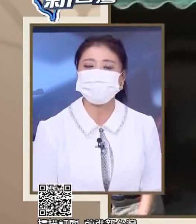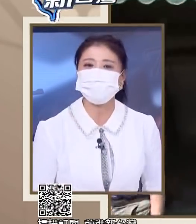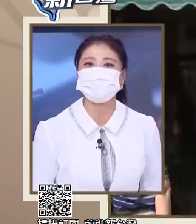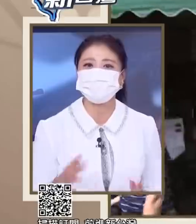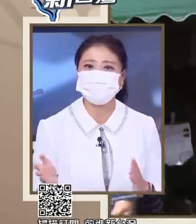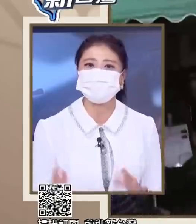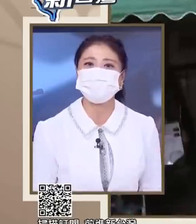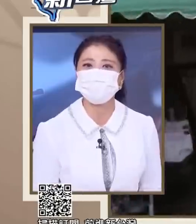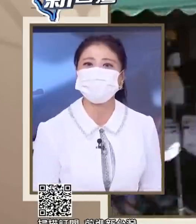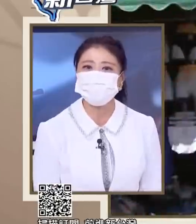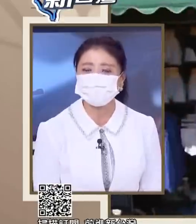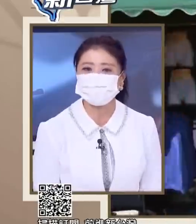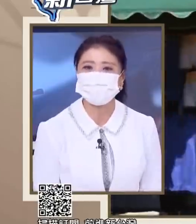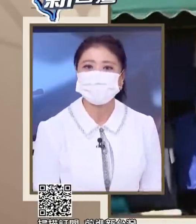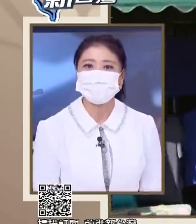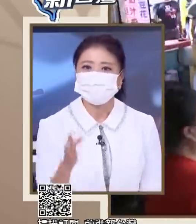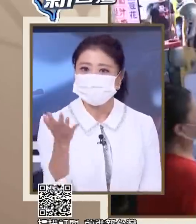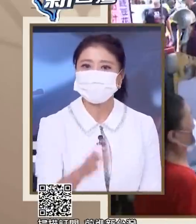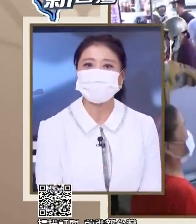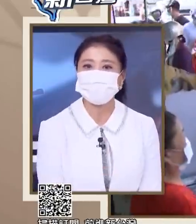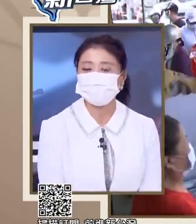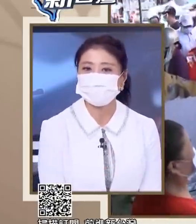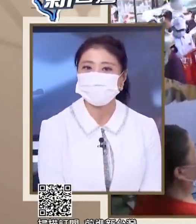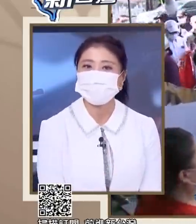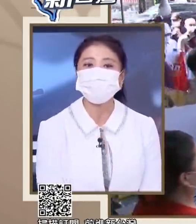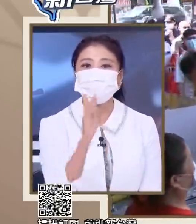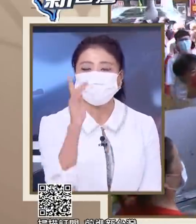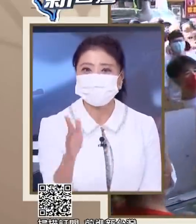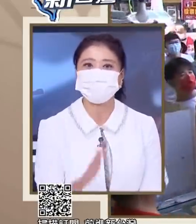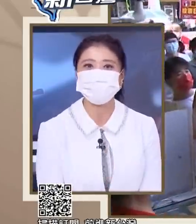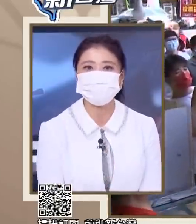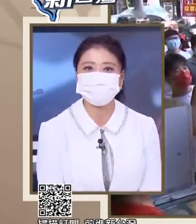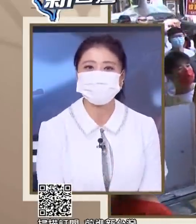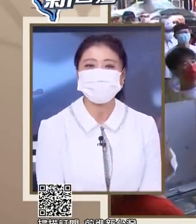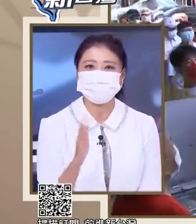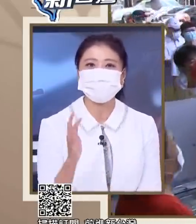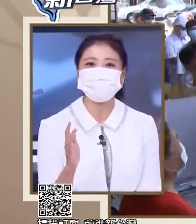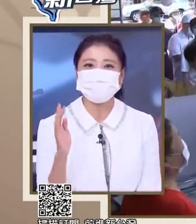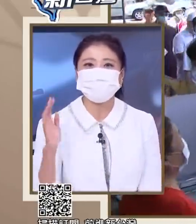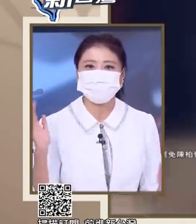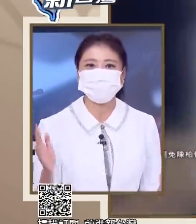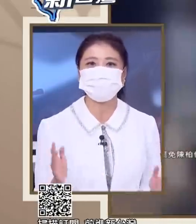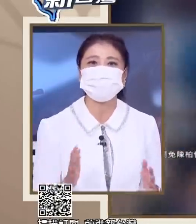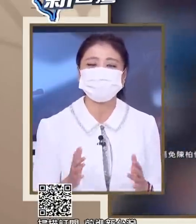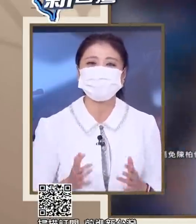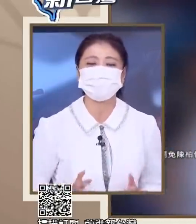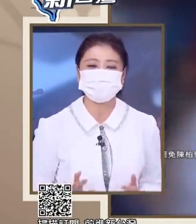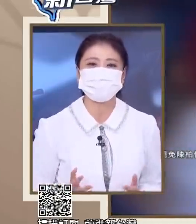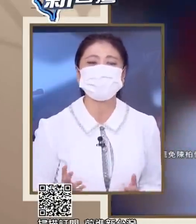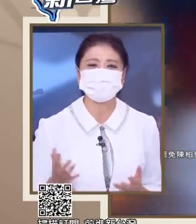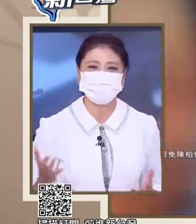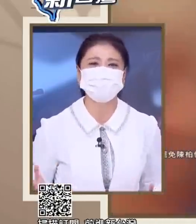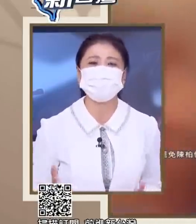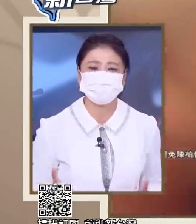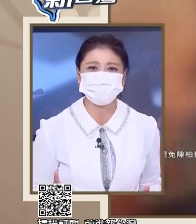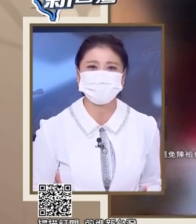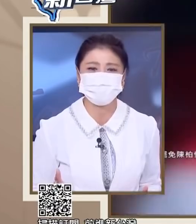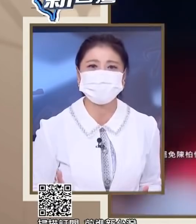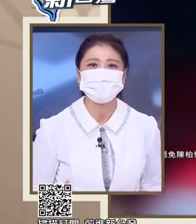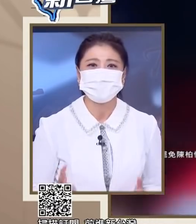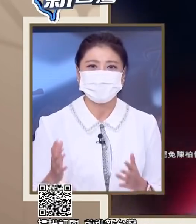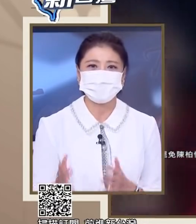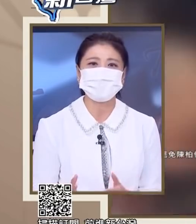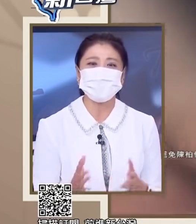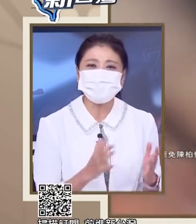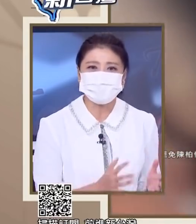又是当初在选举当中输给我们 Thank you 的？我必须要讲的就是今天这个选举让我自己觉得非常奇妙的，就是